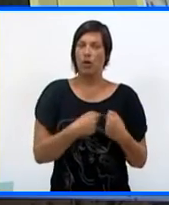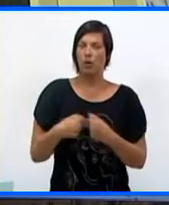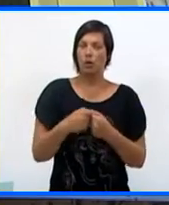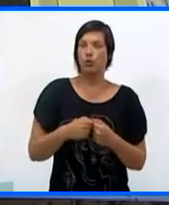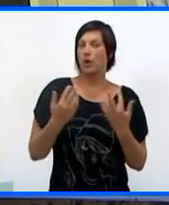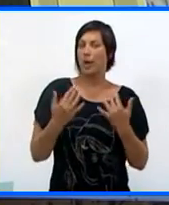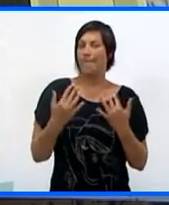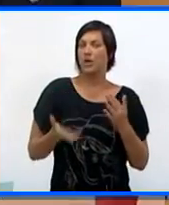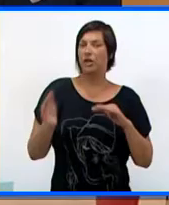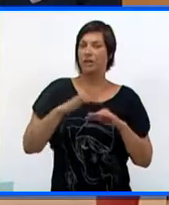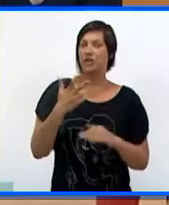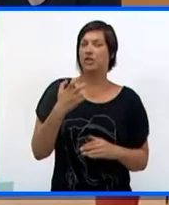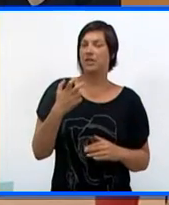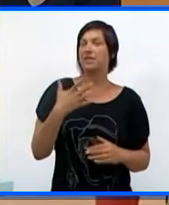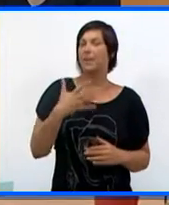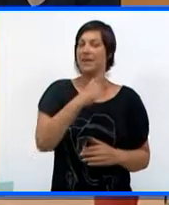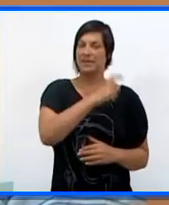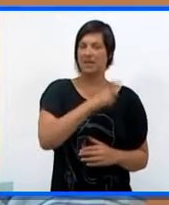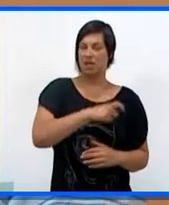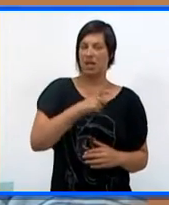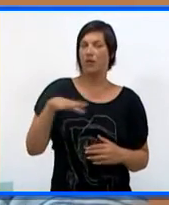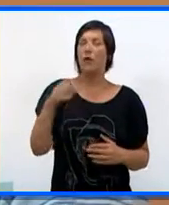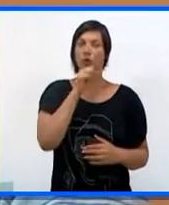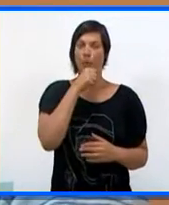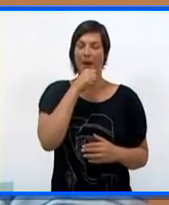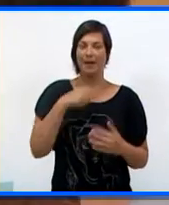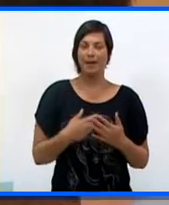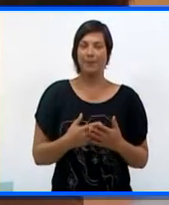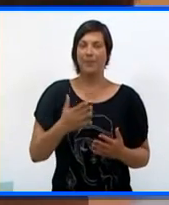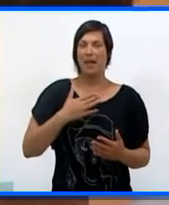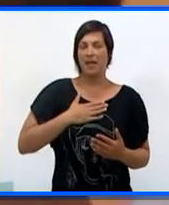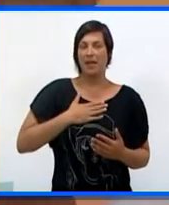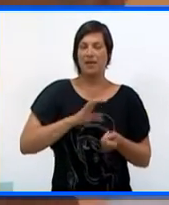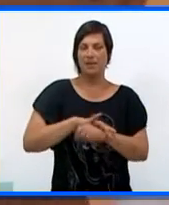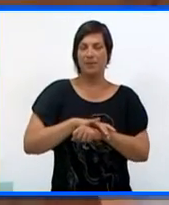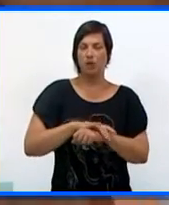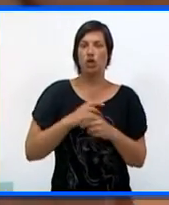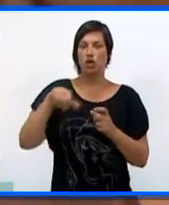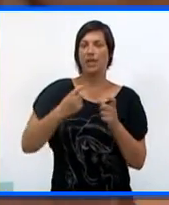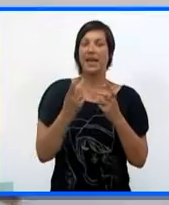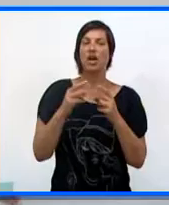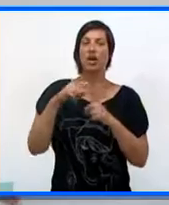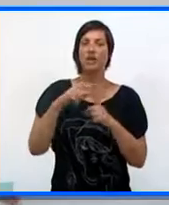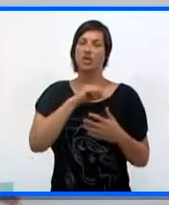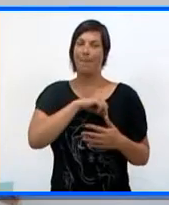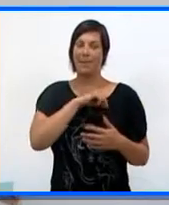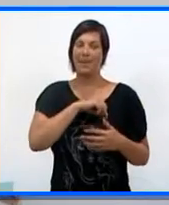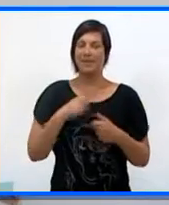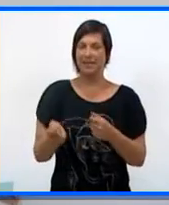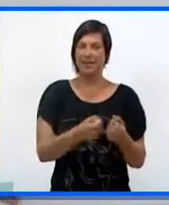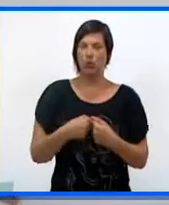Udruga trenutno broji više od 350 članova diljem županije. Ja sam dr. Ivo Jerković, predsjednik